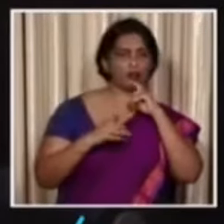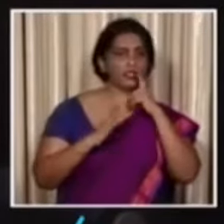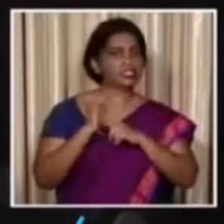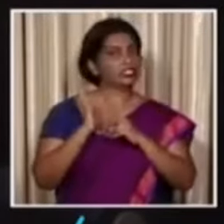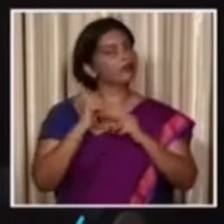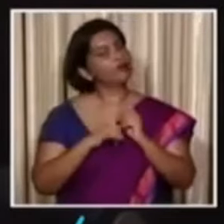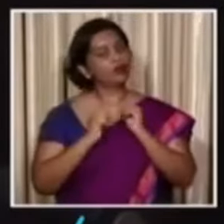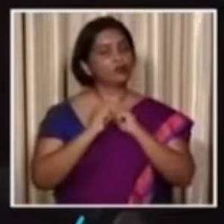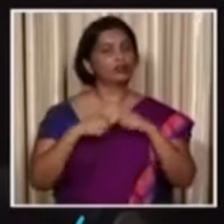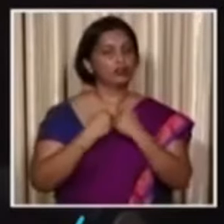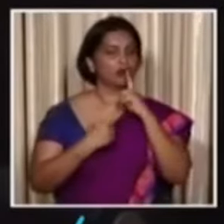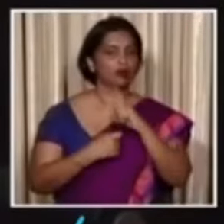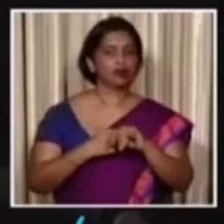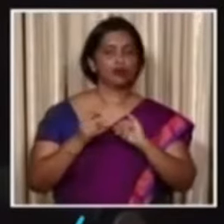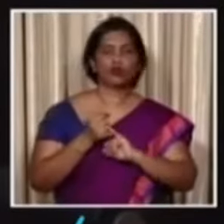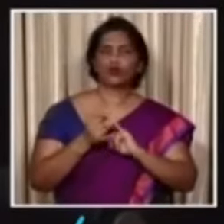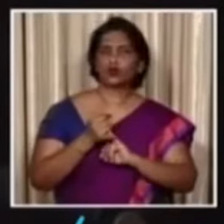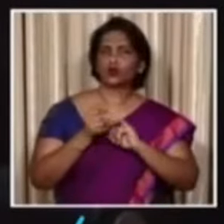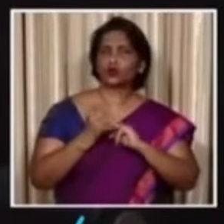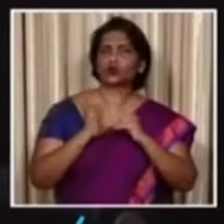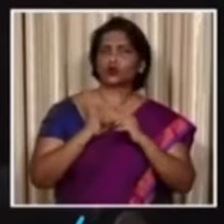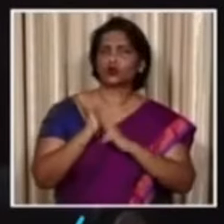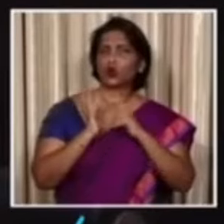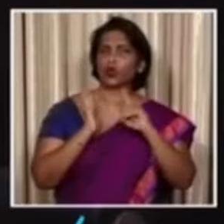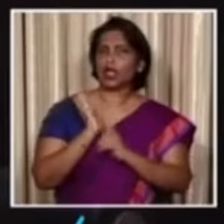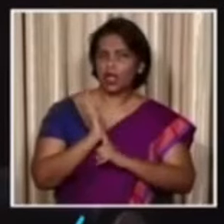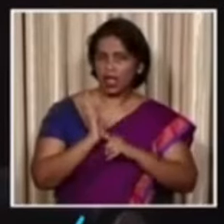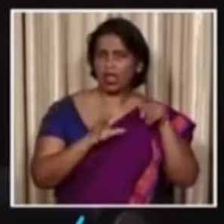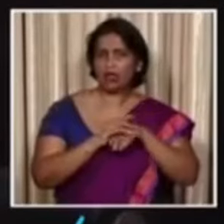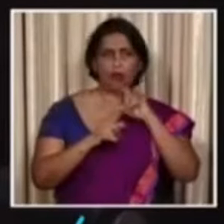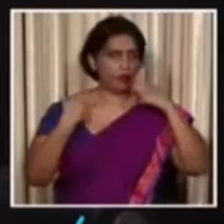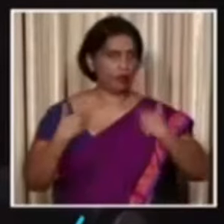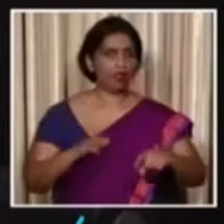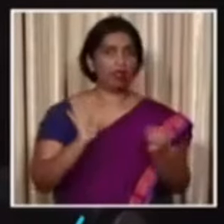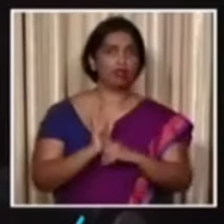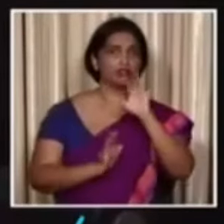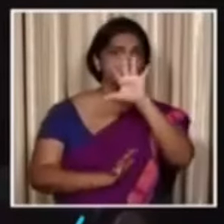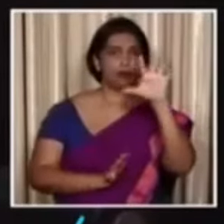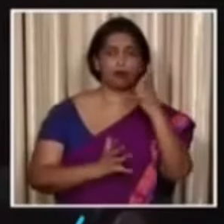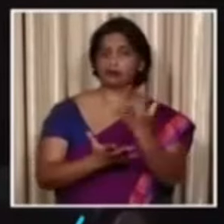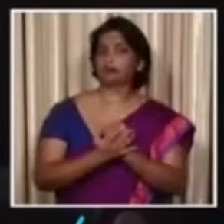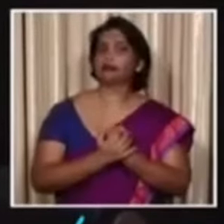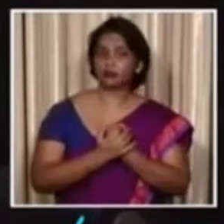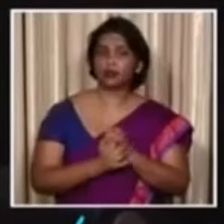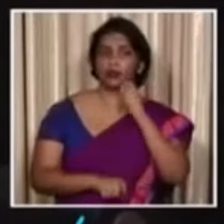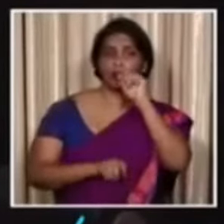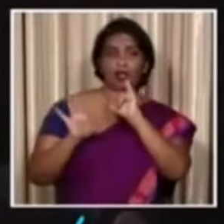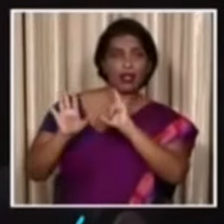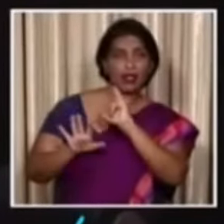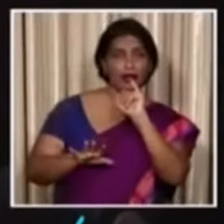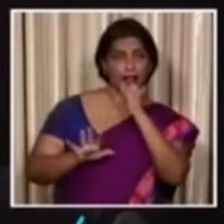අපිට වෘත්තීය සමිතිය අවිල්ල කියනවා සුනිල් වටකල ජනතා විමුක්ති පෙරමුණේ නීතිඥතුමා ලක්ෂ 55ක් කරන් තියනවා කියලා මේ 62 දෙනා